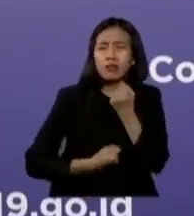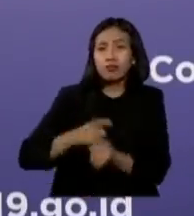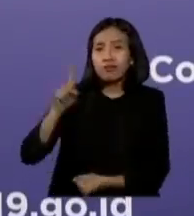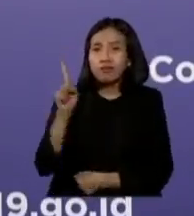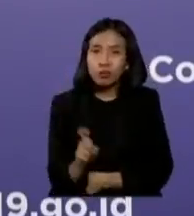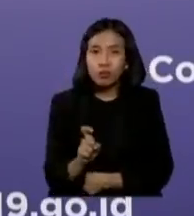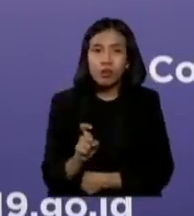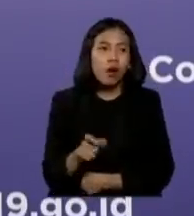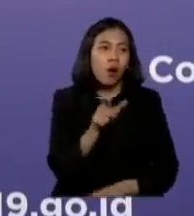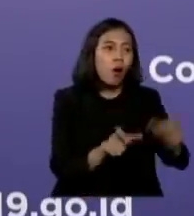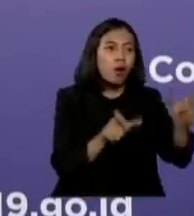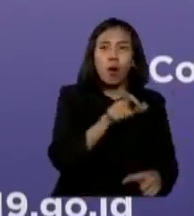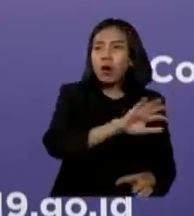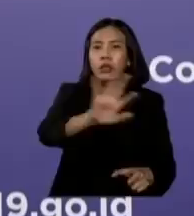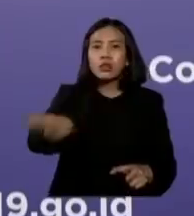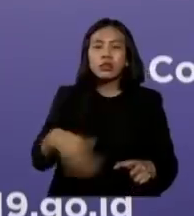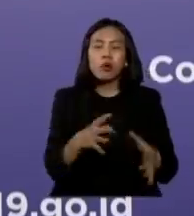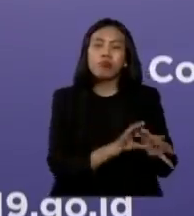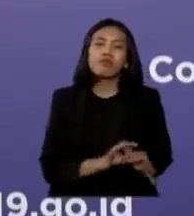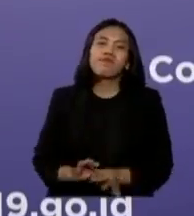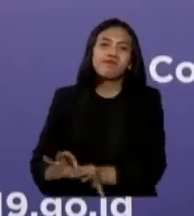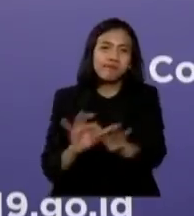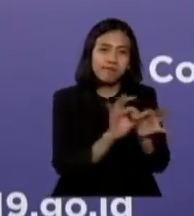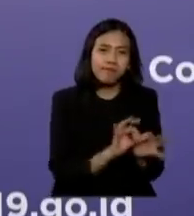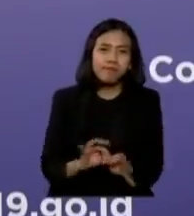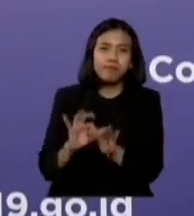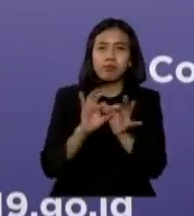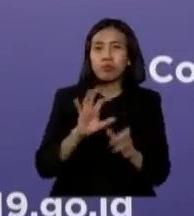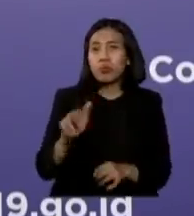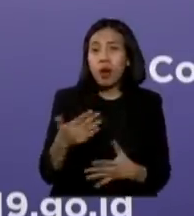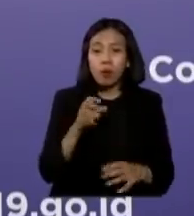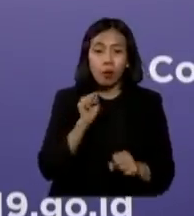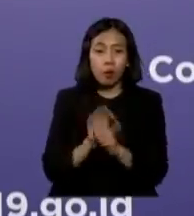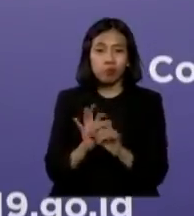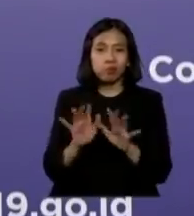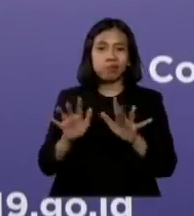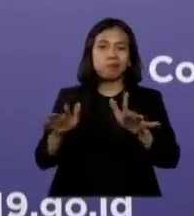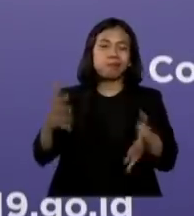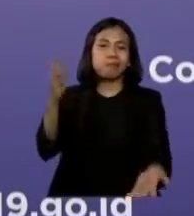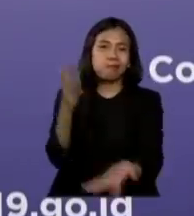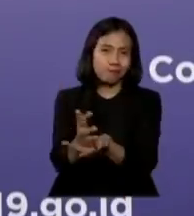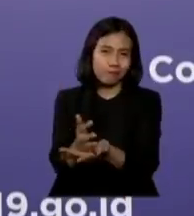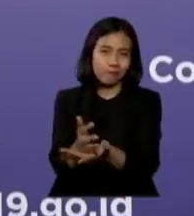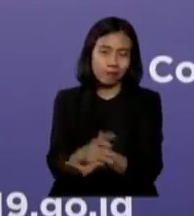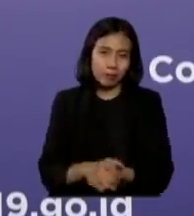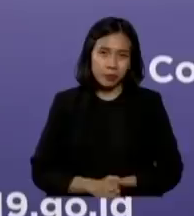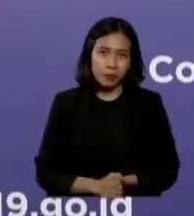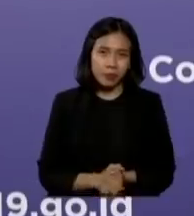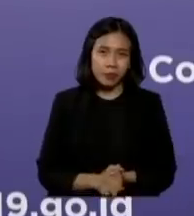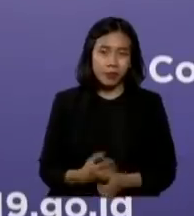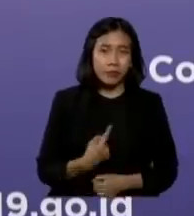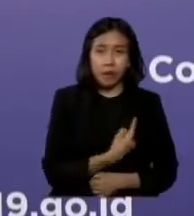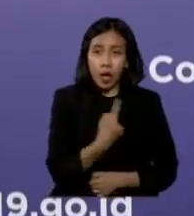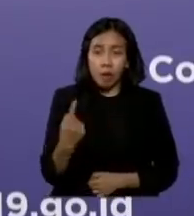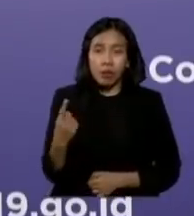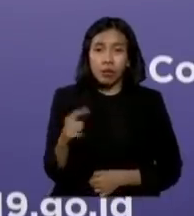dari semua pihak semua masyarakat untuk memutus rantai penularan ini Hai kami